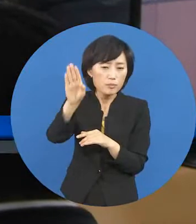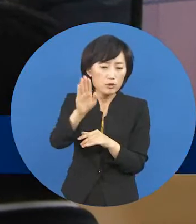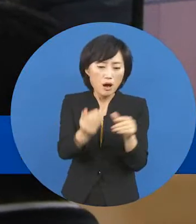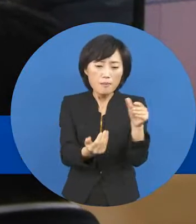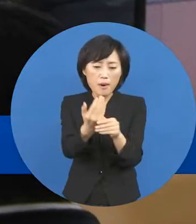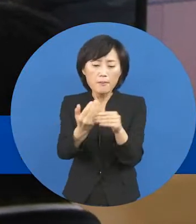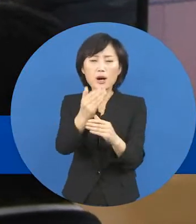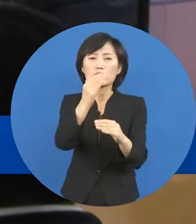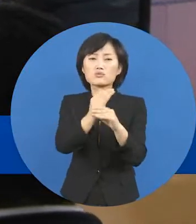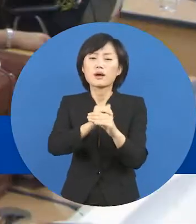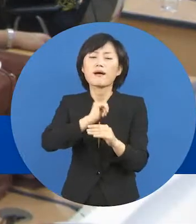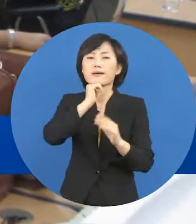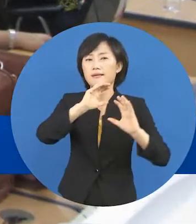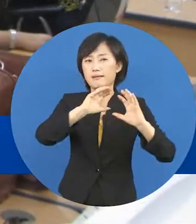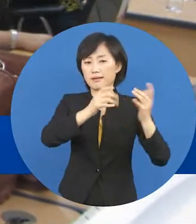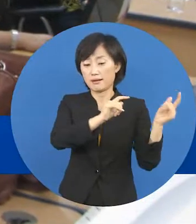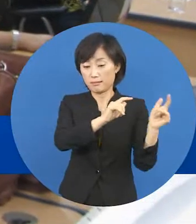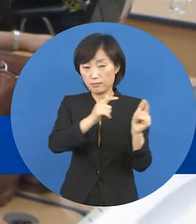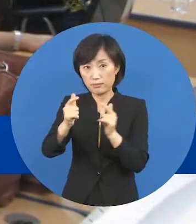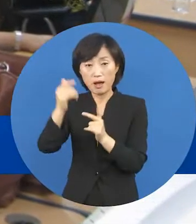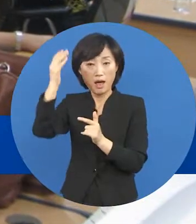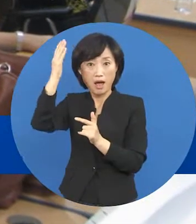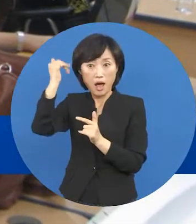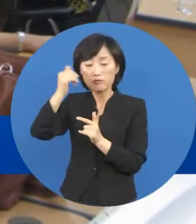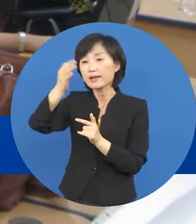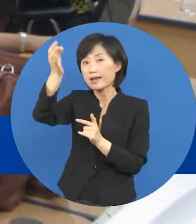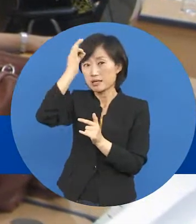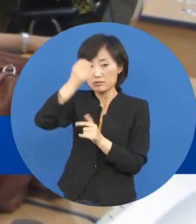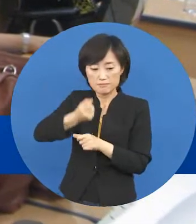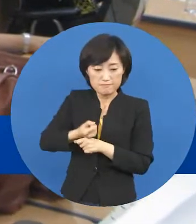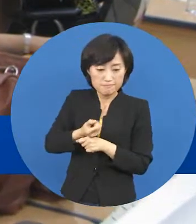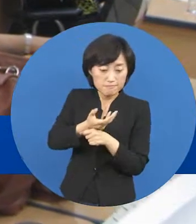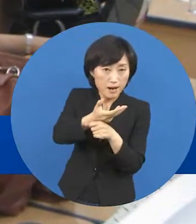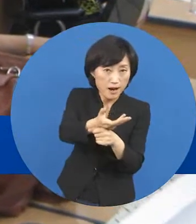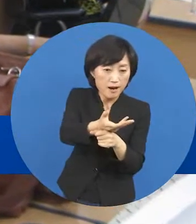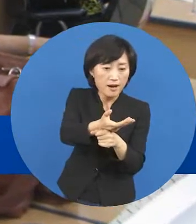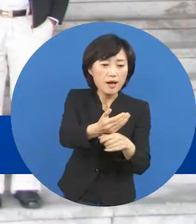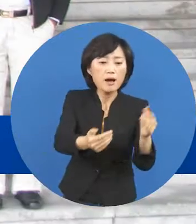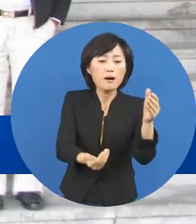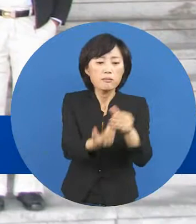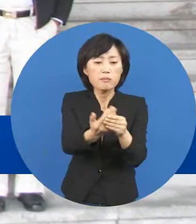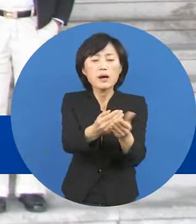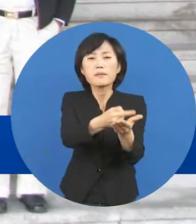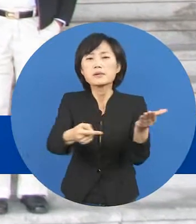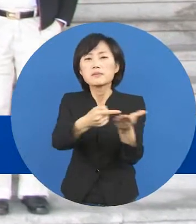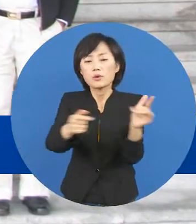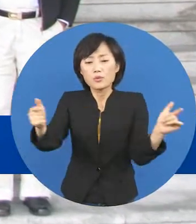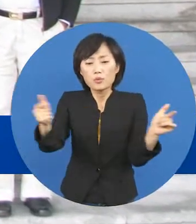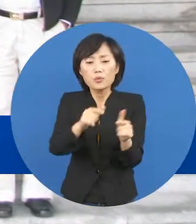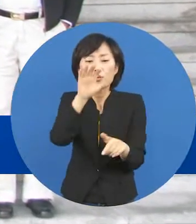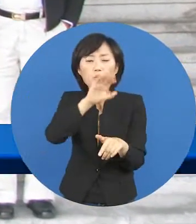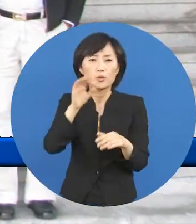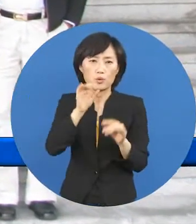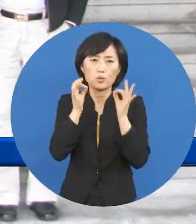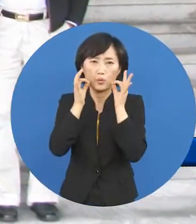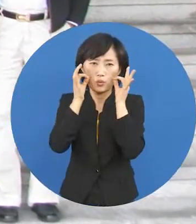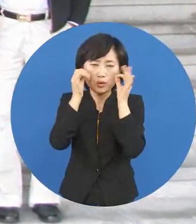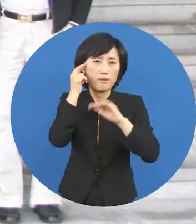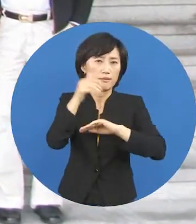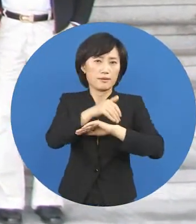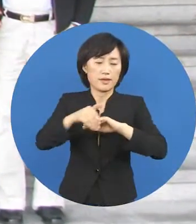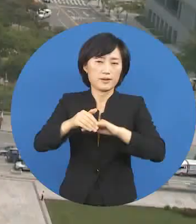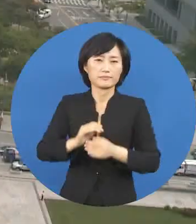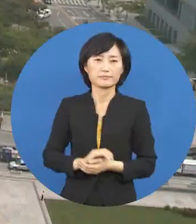겪고 있는 개발도상 국가에 우리나라의 방재기술을 전파해 재난 피해를 줄이는 데 기여하도록 노력할 것입니다.